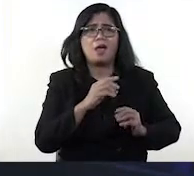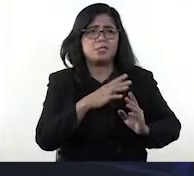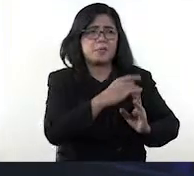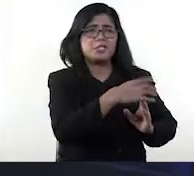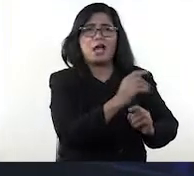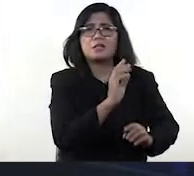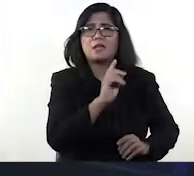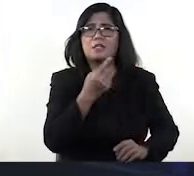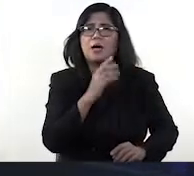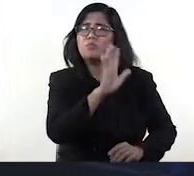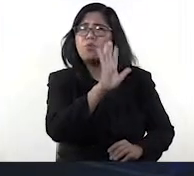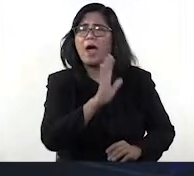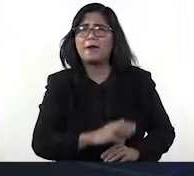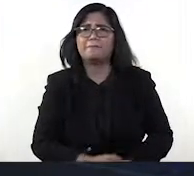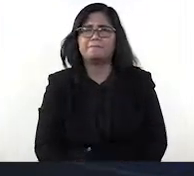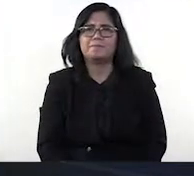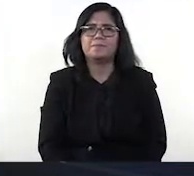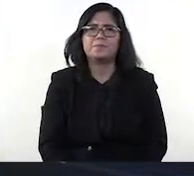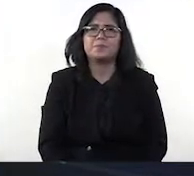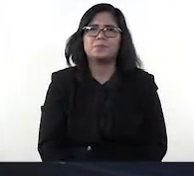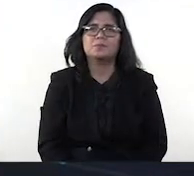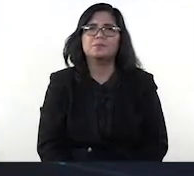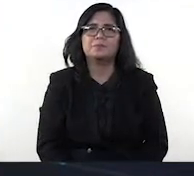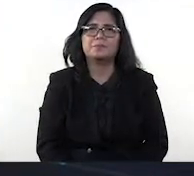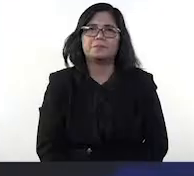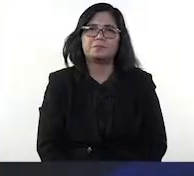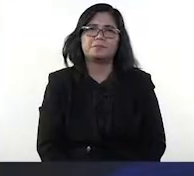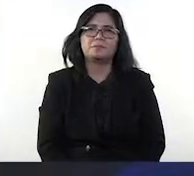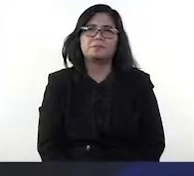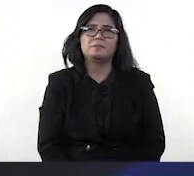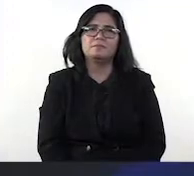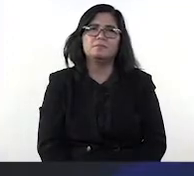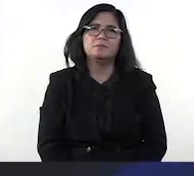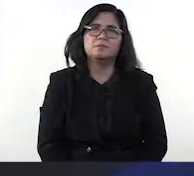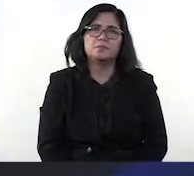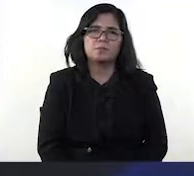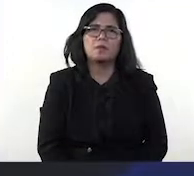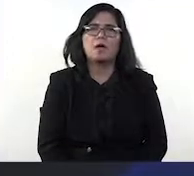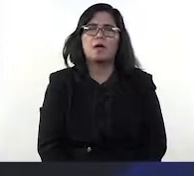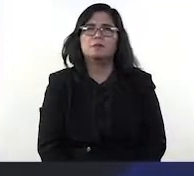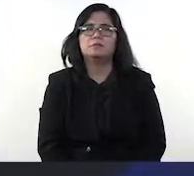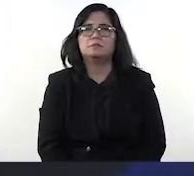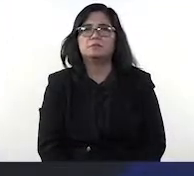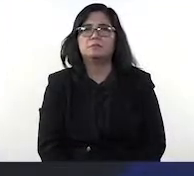tertentu harus hidup dalam urapan roh tapi gereja tertentu yang penting doktrinnya kuat now